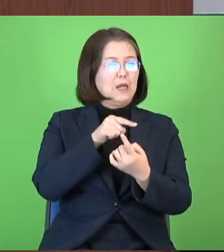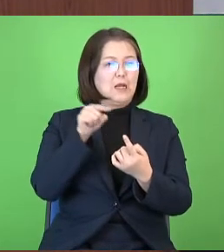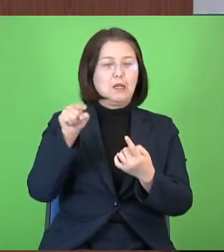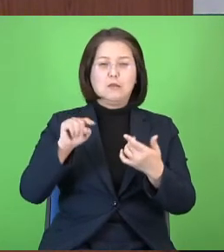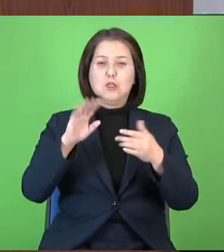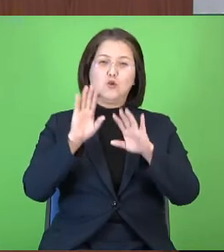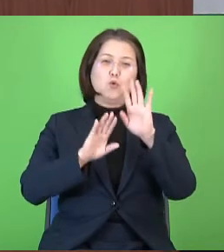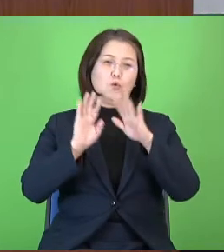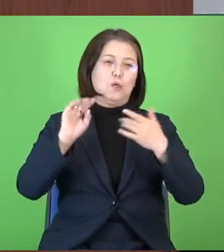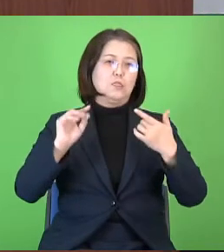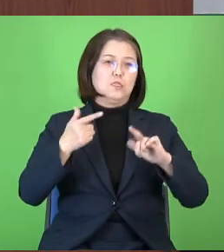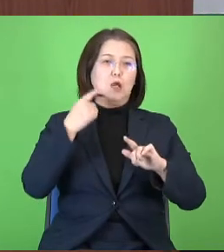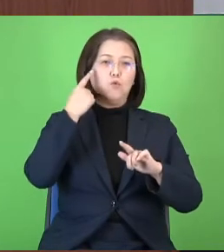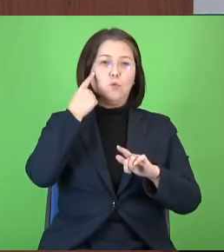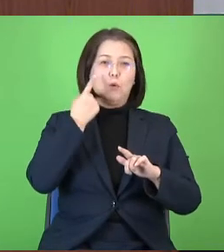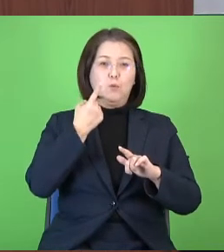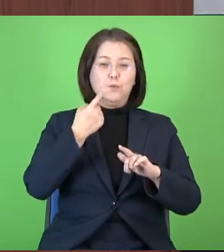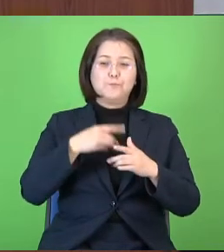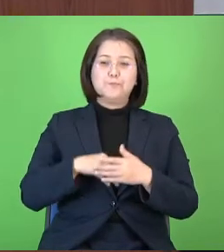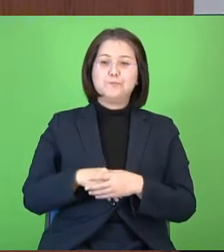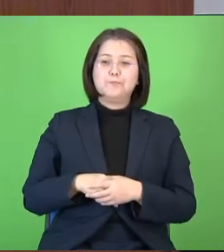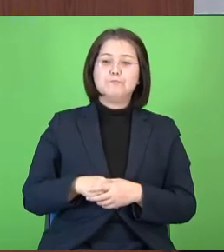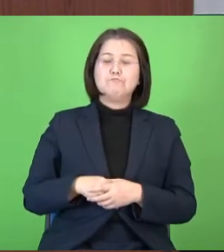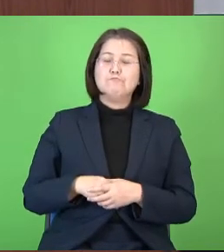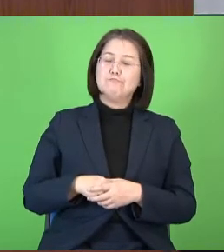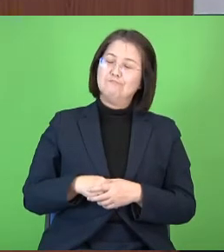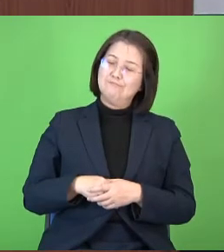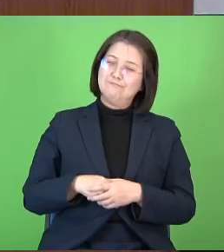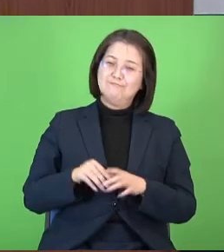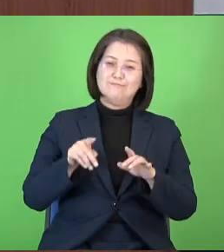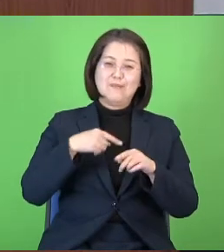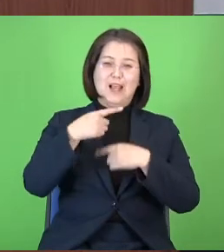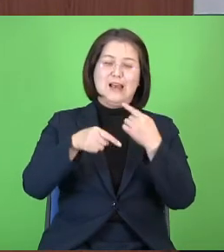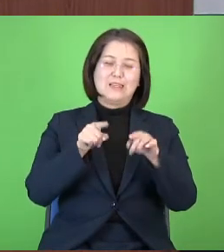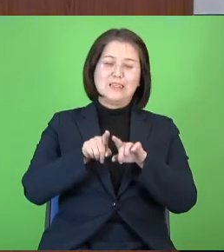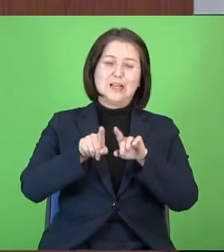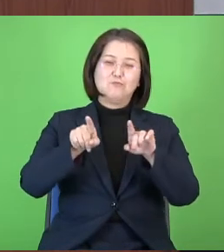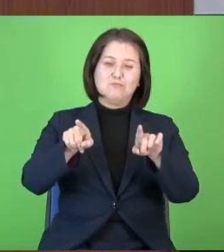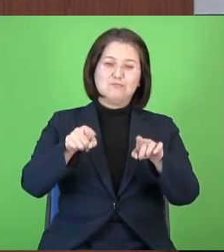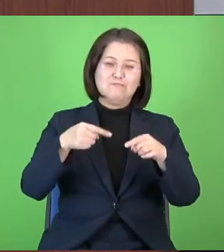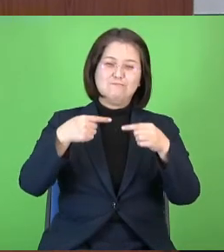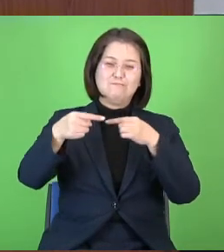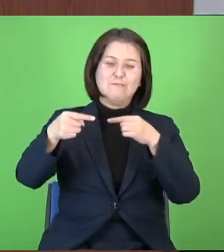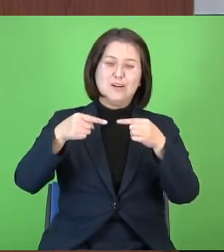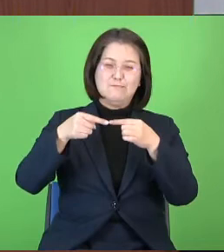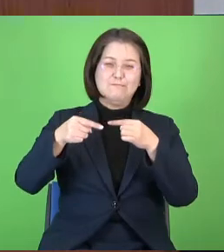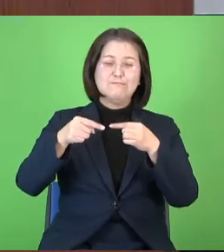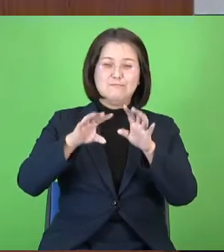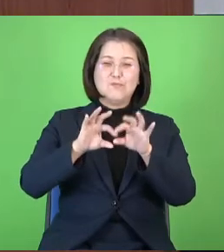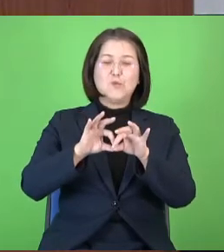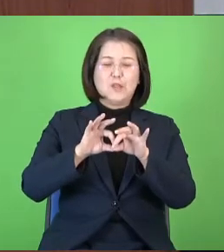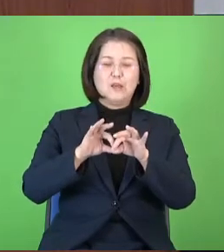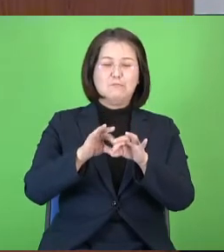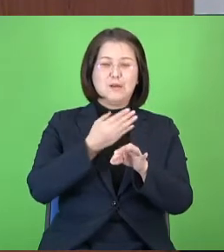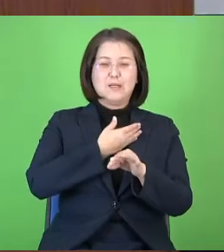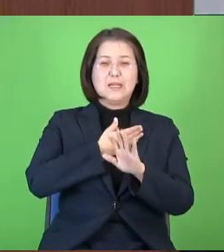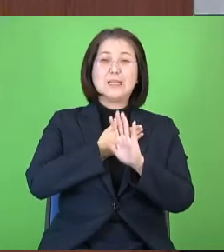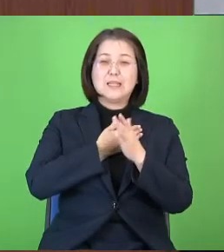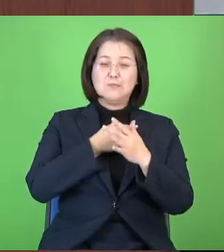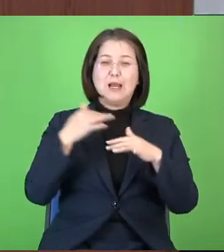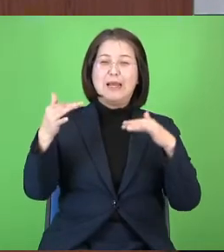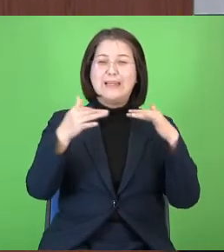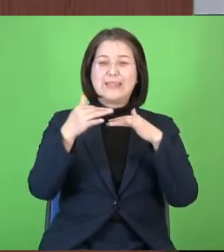まあ今の救助活動そう大規模災害時の救助活動の効率化迅速化ということとやっぱり